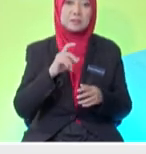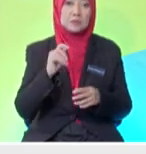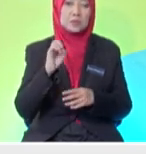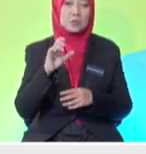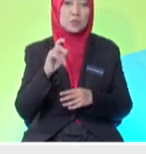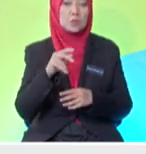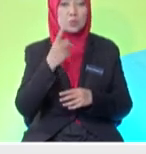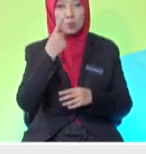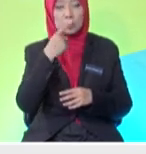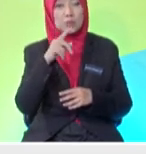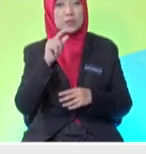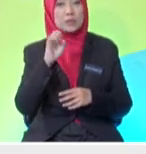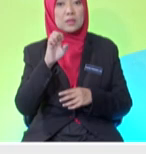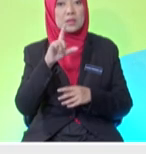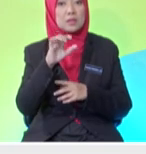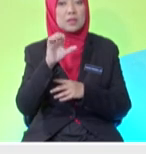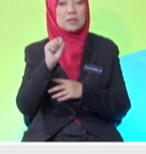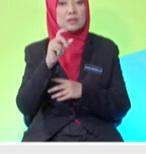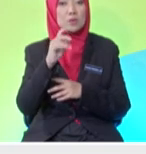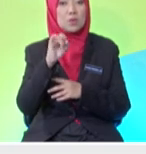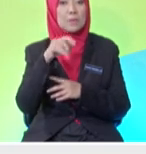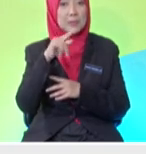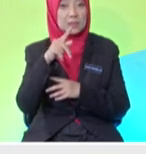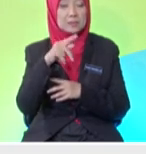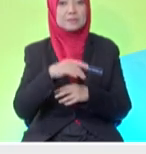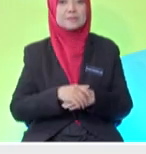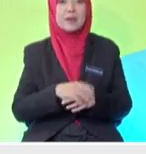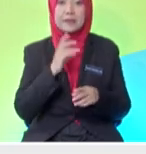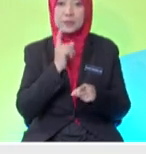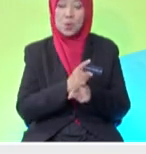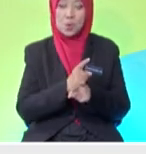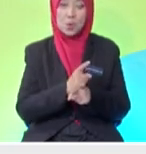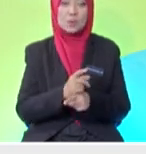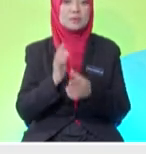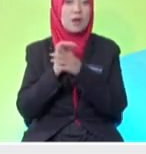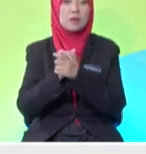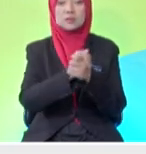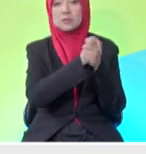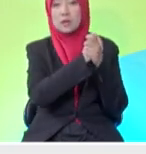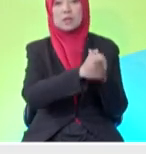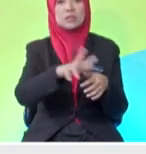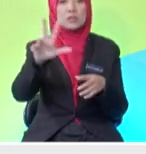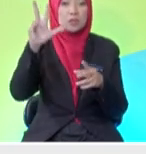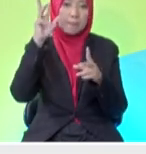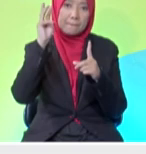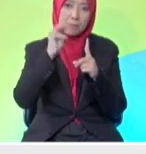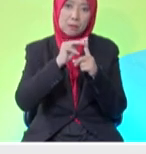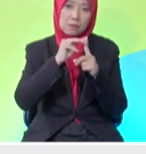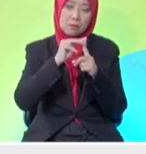tenis kopi Oke tolong teleskopi Oke Betul juga oke Tania 3 maka untuk